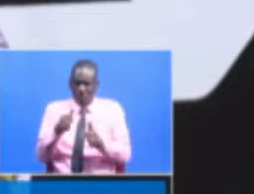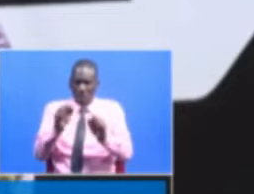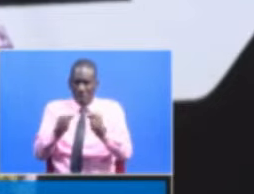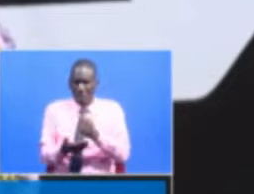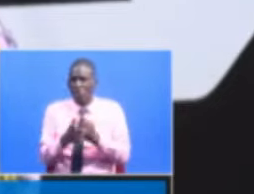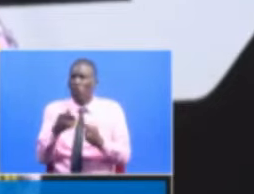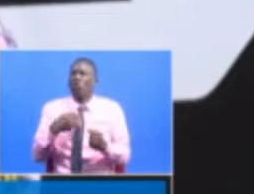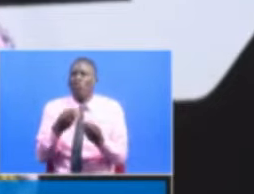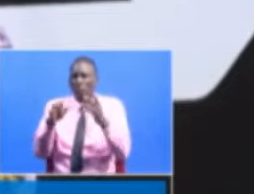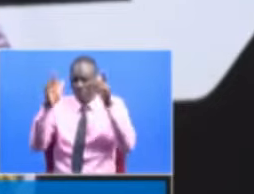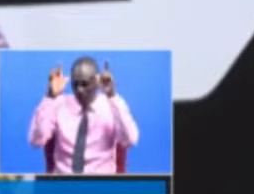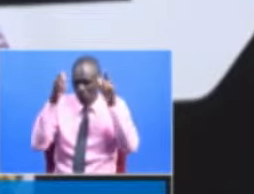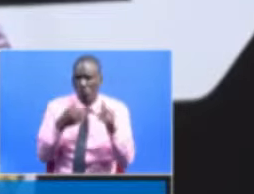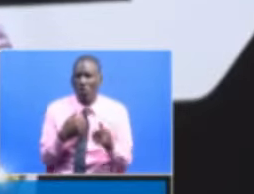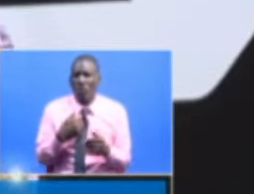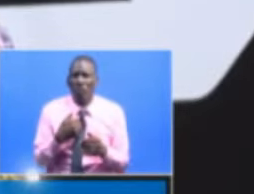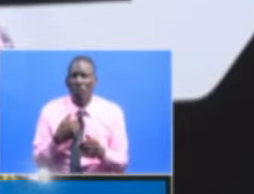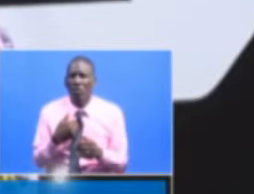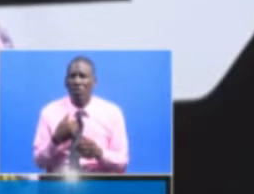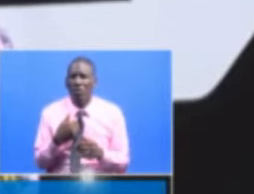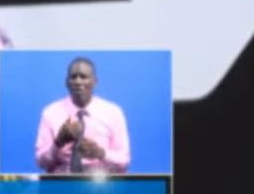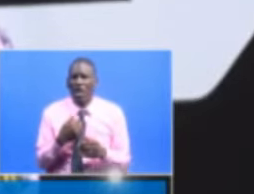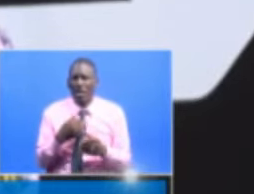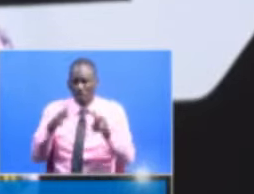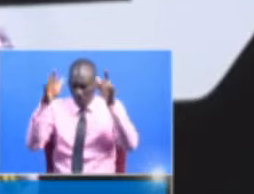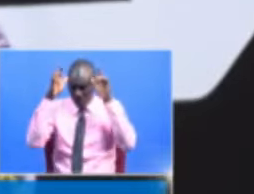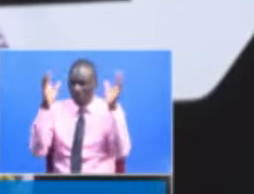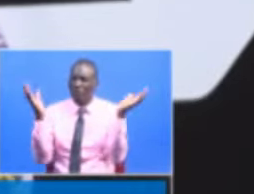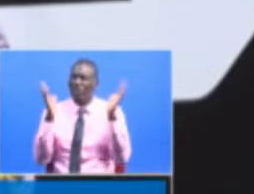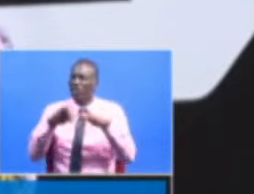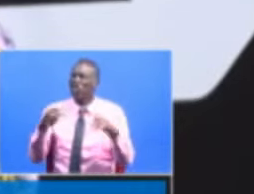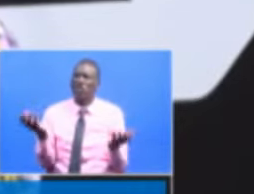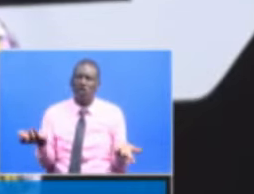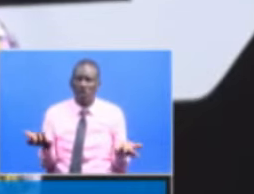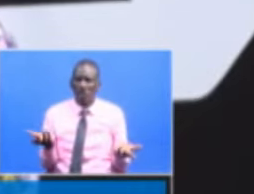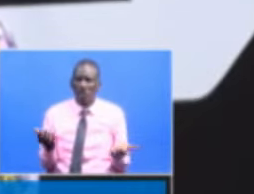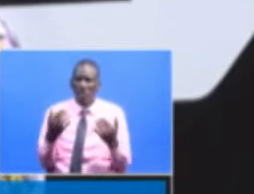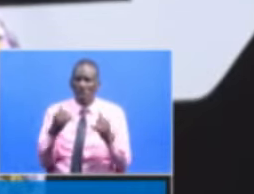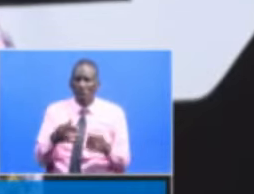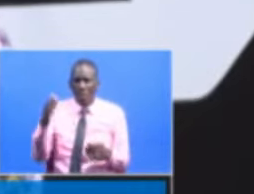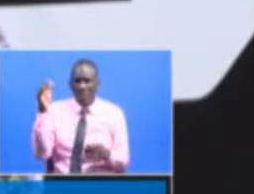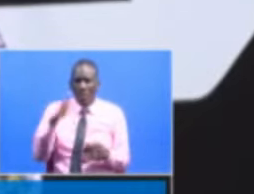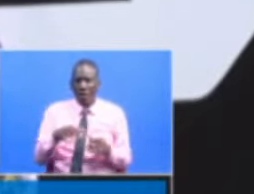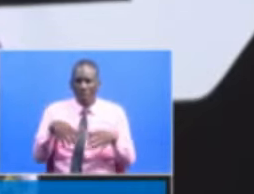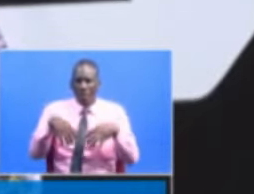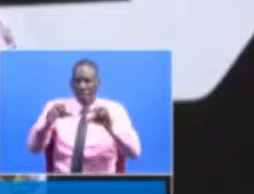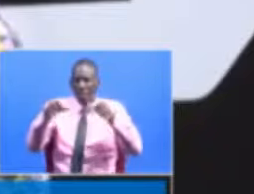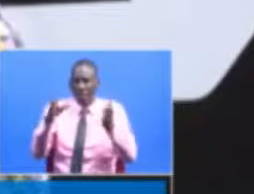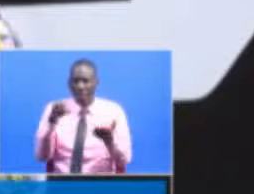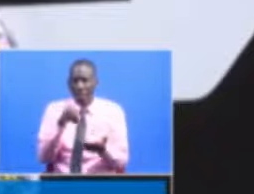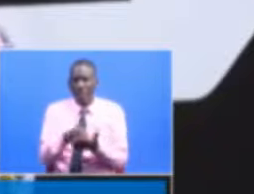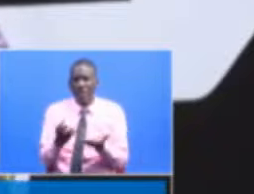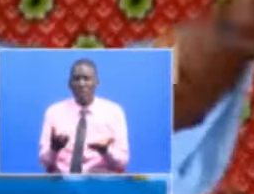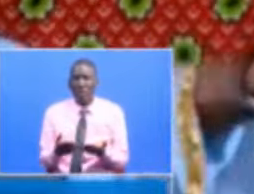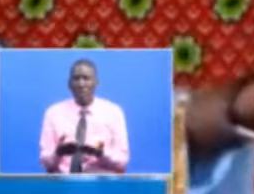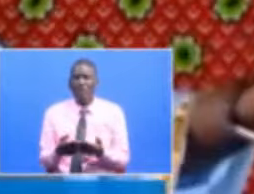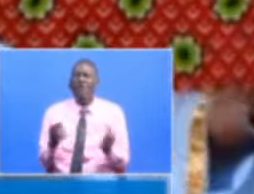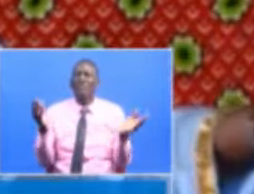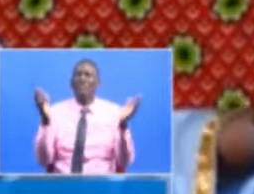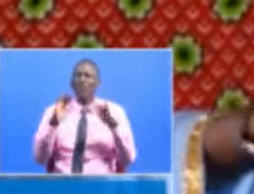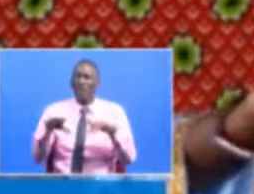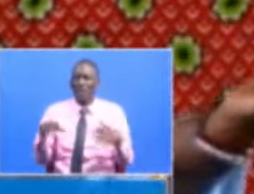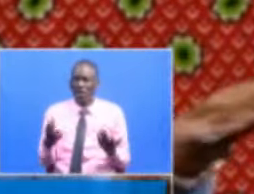wewe? Mimi nilikuwa na ng'ombe lakini iliisha. Sasa nimerudi nimekuwa mkulima. Ni ilisha kwa sababu ya